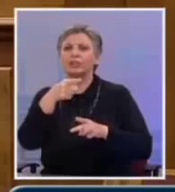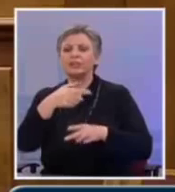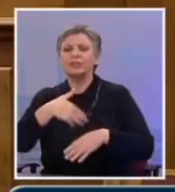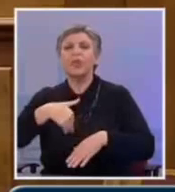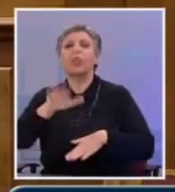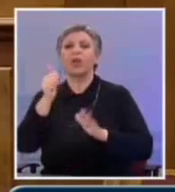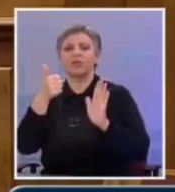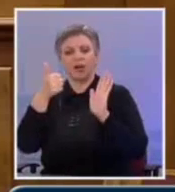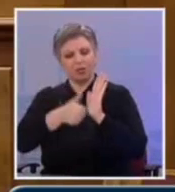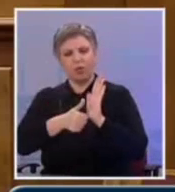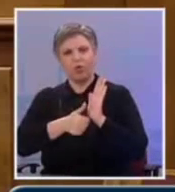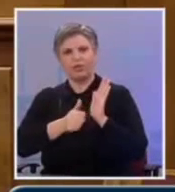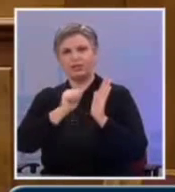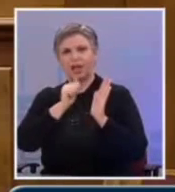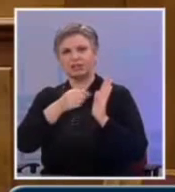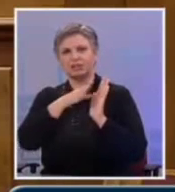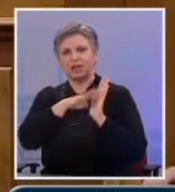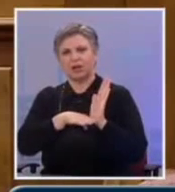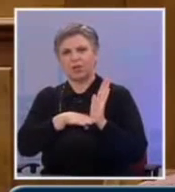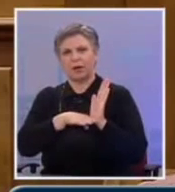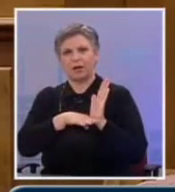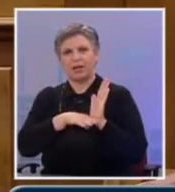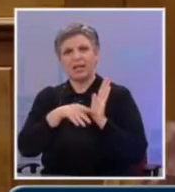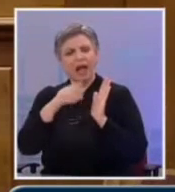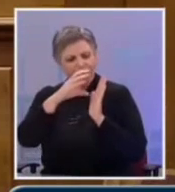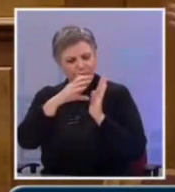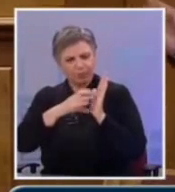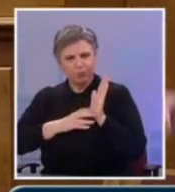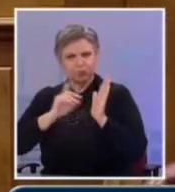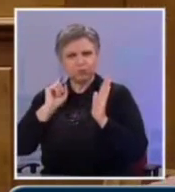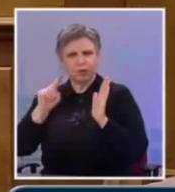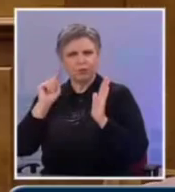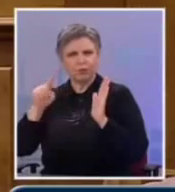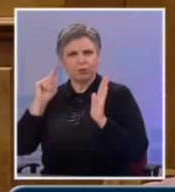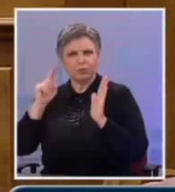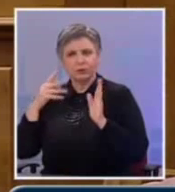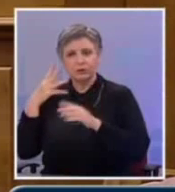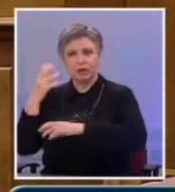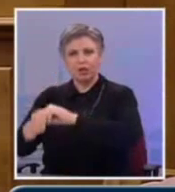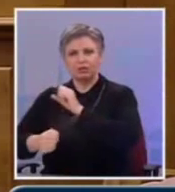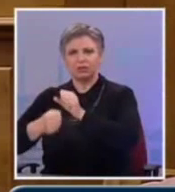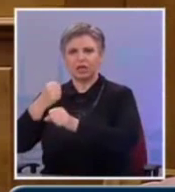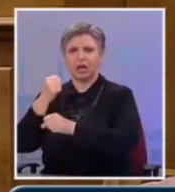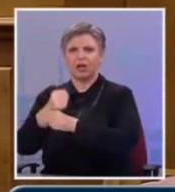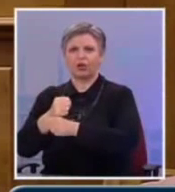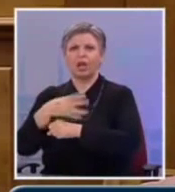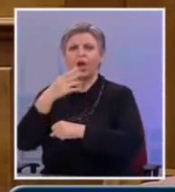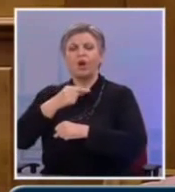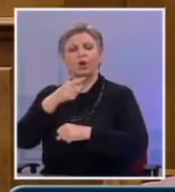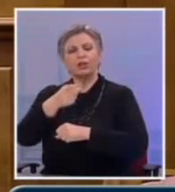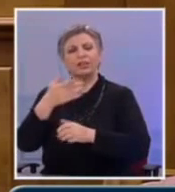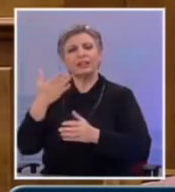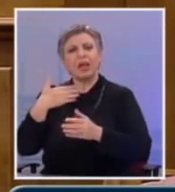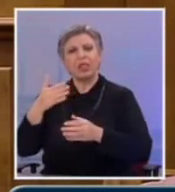συντάγματος που να μην έχει παραβιαστεί αυτά τα τέσσερα χρόνια για να περάσουν οι δεκάδες εφαρμοστικοί νόμοι και οι συμβάσεις